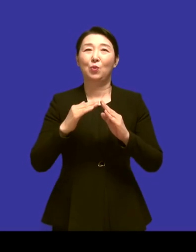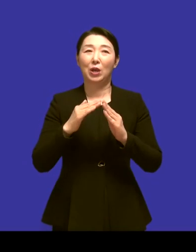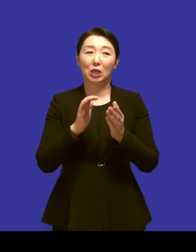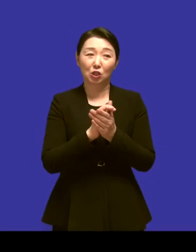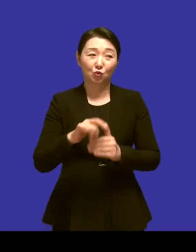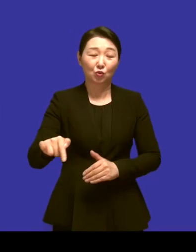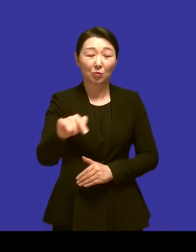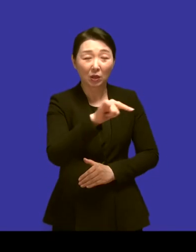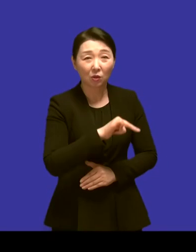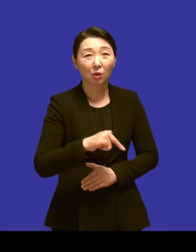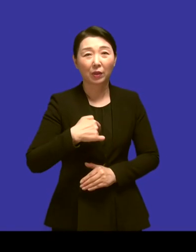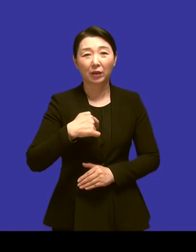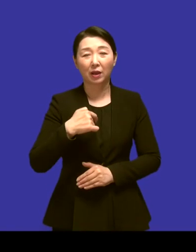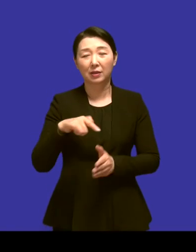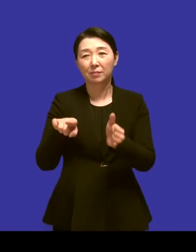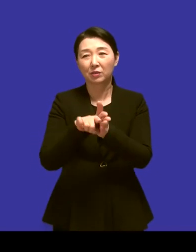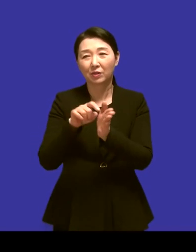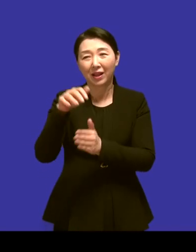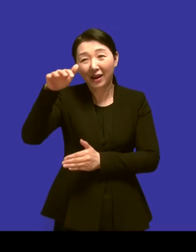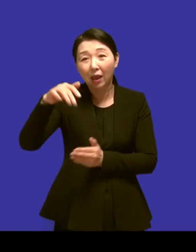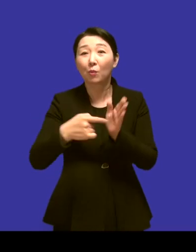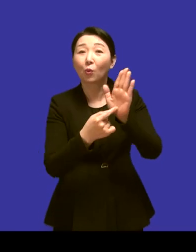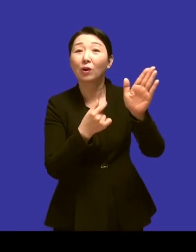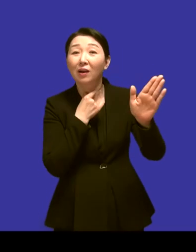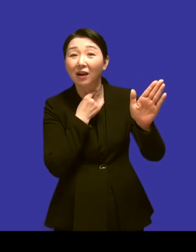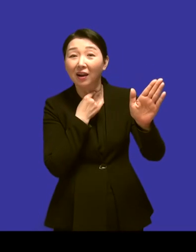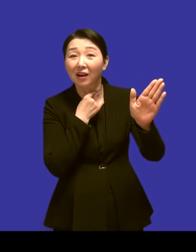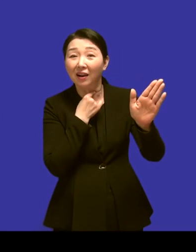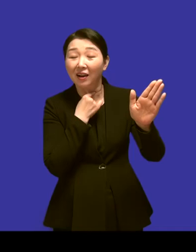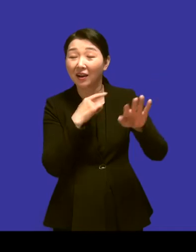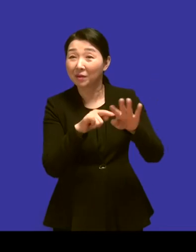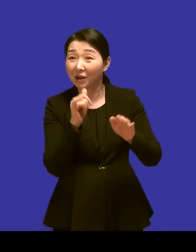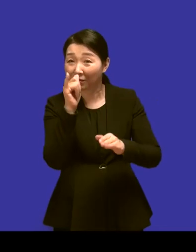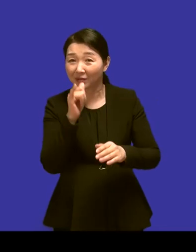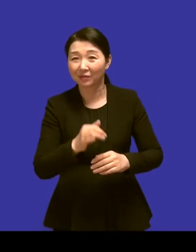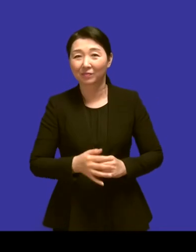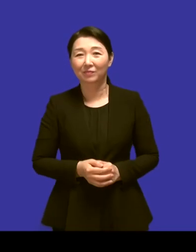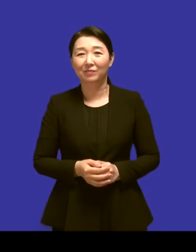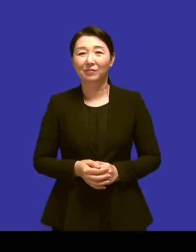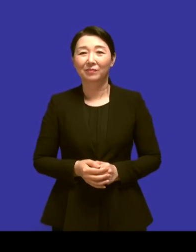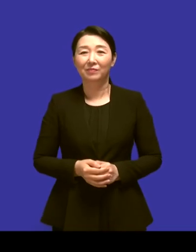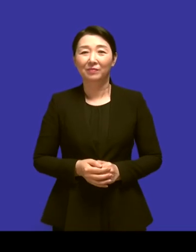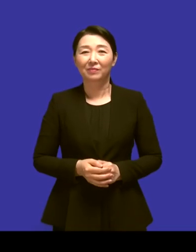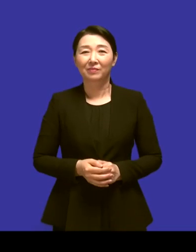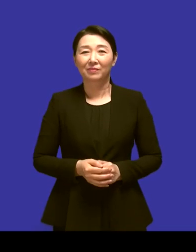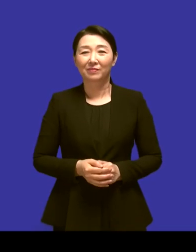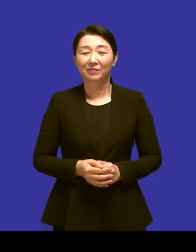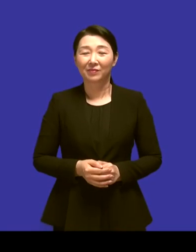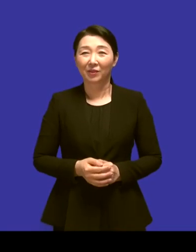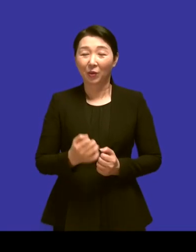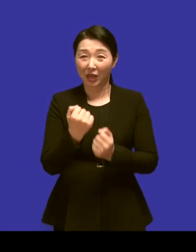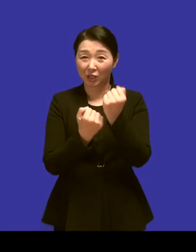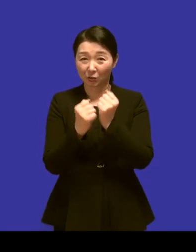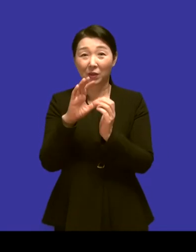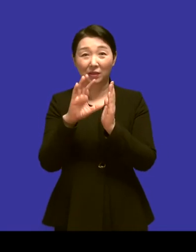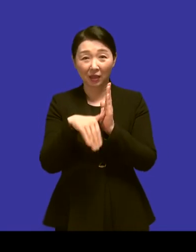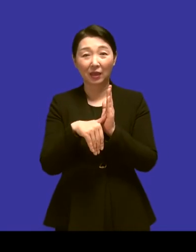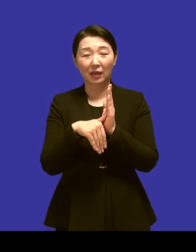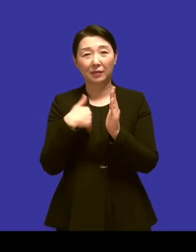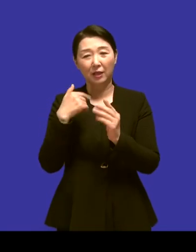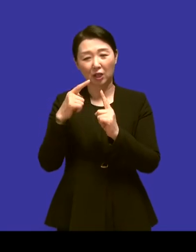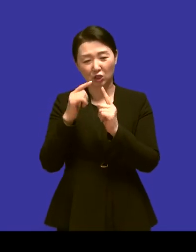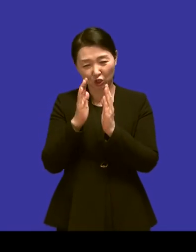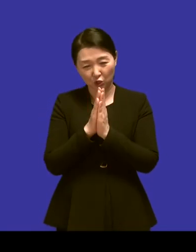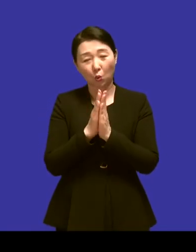걸 좀 실현을 하고 싶단 말이에요. 아 네네. 그런 경험들도 있었어요? 아 네 이제 제가 그 아까 말씀드렸던 그 집회에서 기도를 하고 네네.